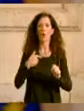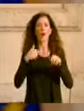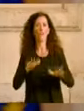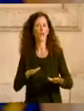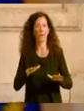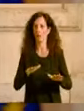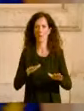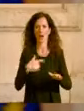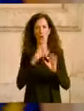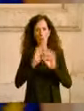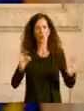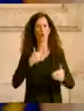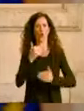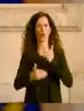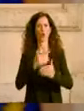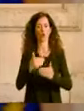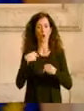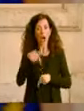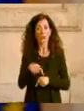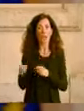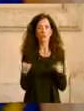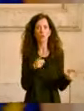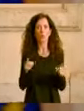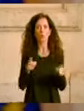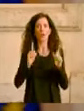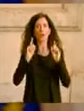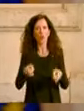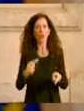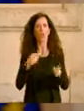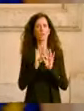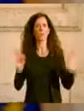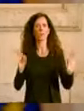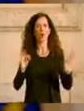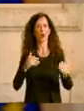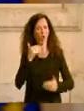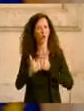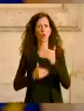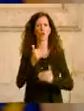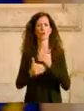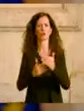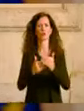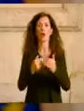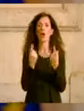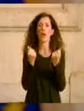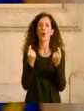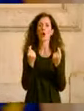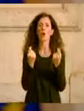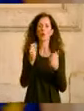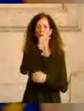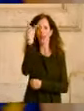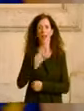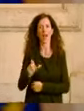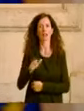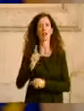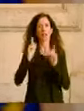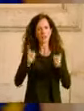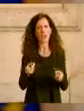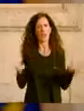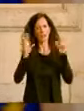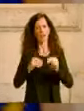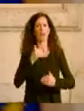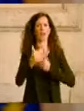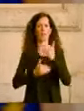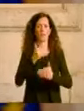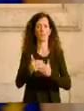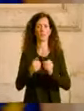fermarci. Adesso più che mai dobbiamo correre e far correre la nostra economia, l'economia del nostro paese.